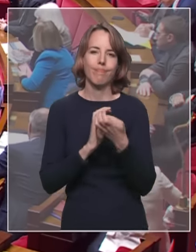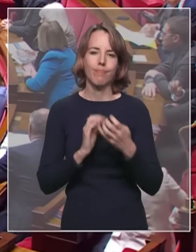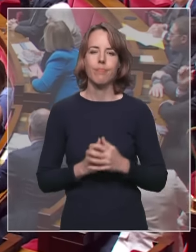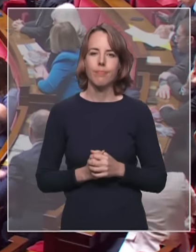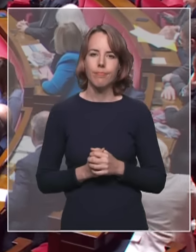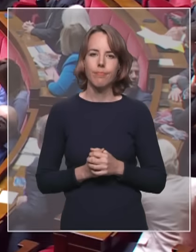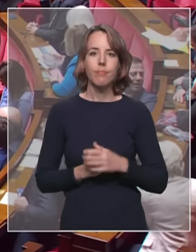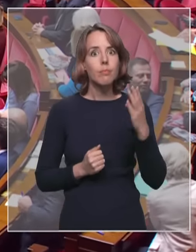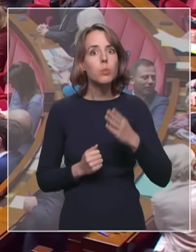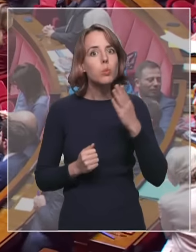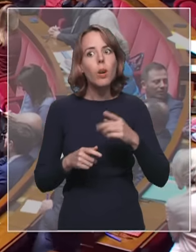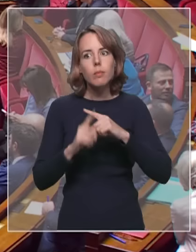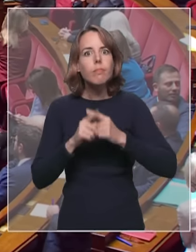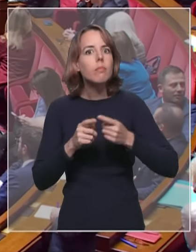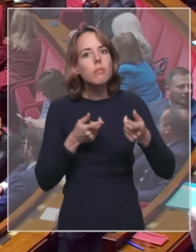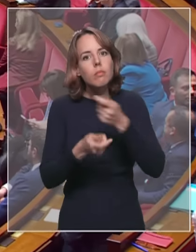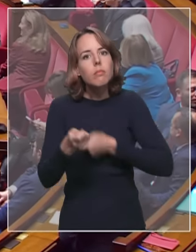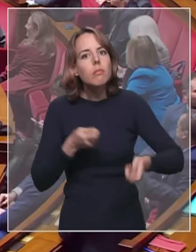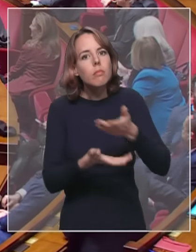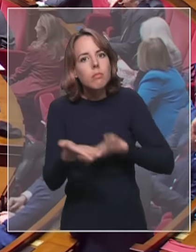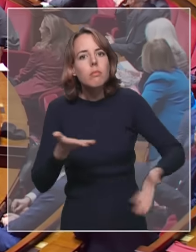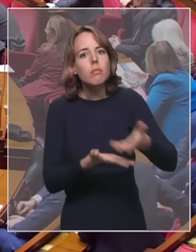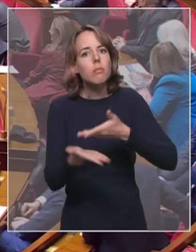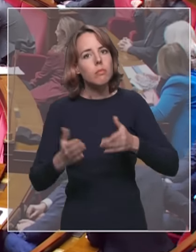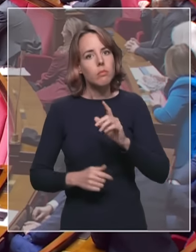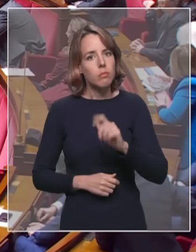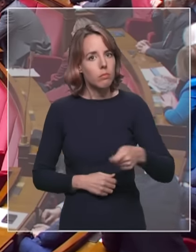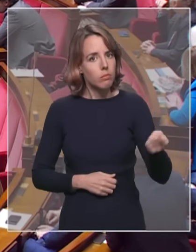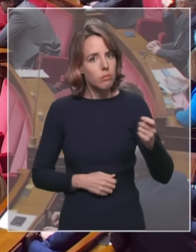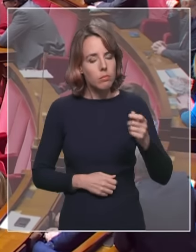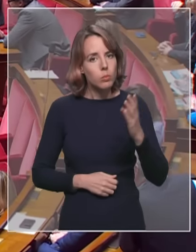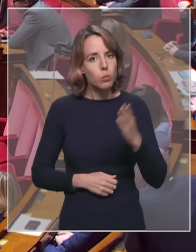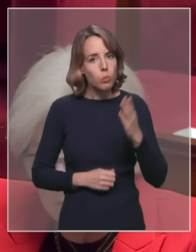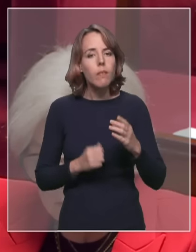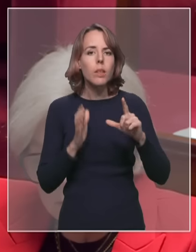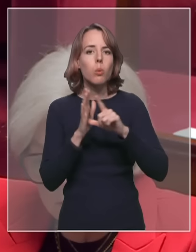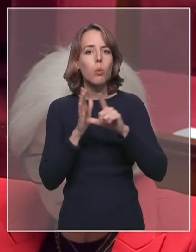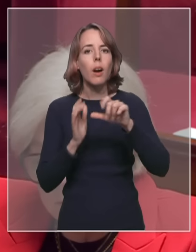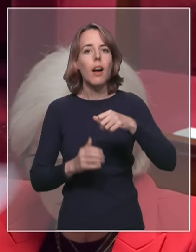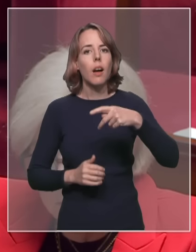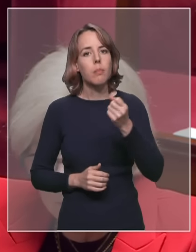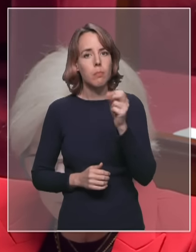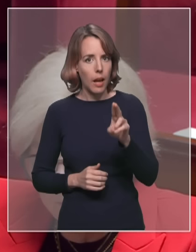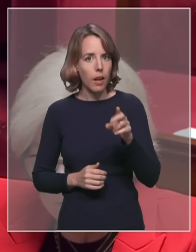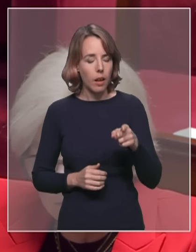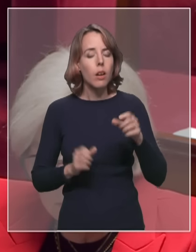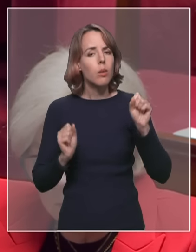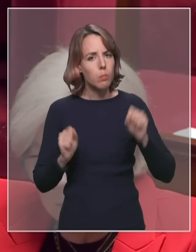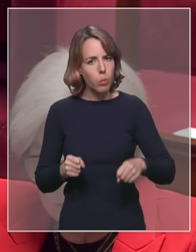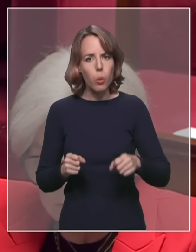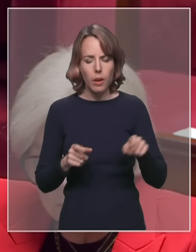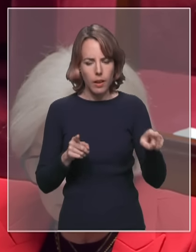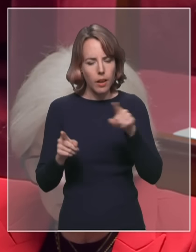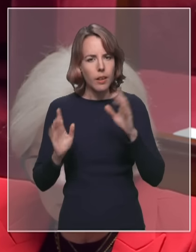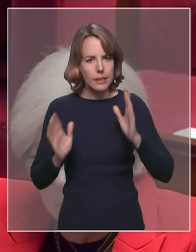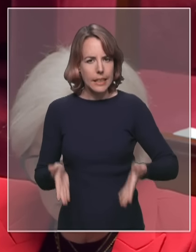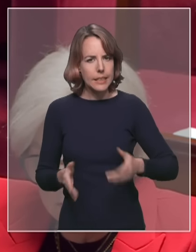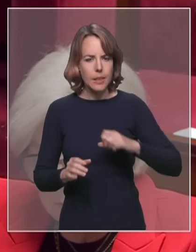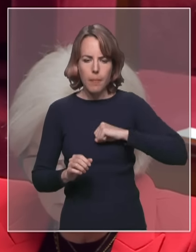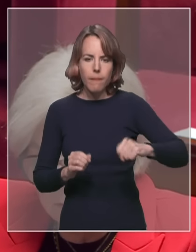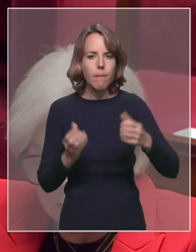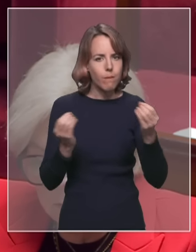plus sans la concertation. Vous le savez, il y a également avec la loi APER la possibilité de définir des zones d'accélération d'énergie